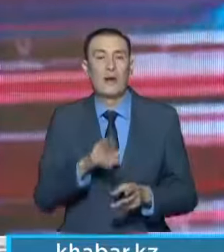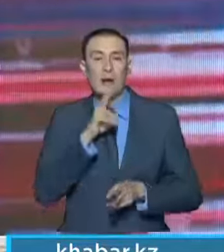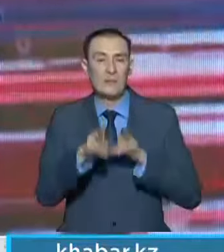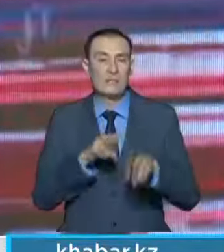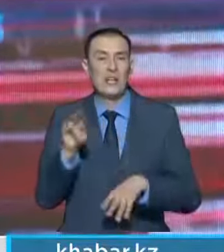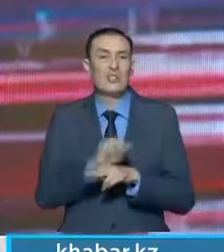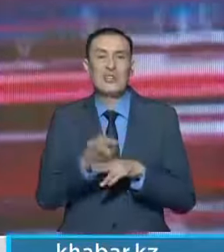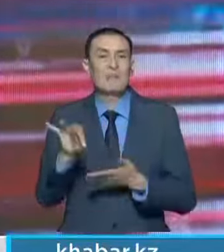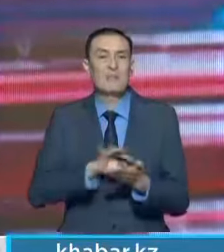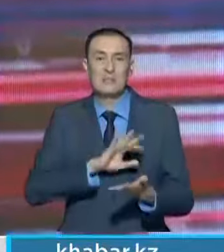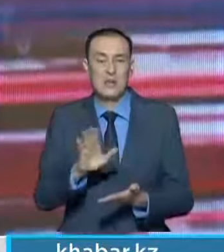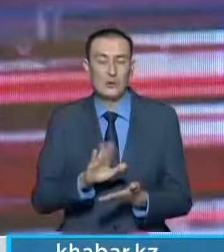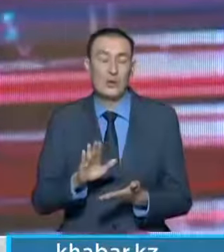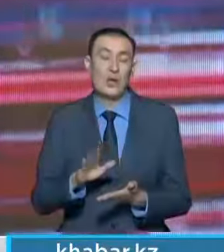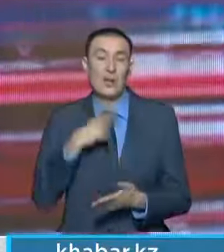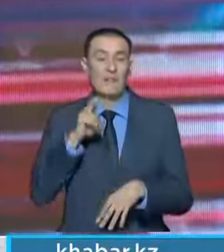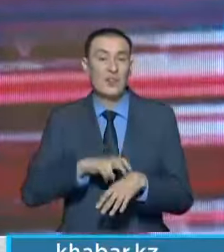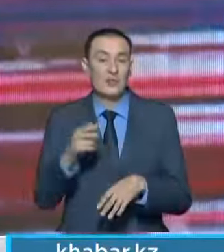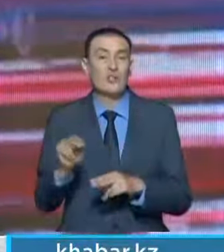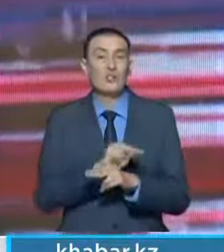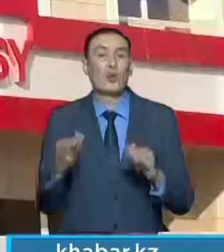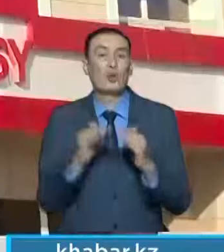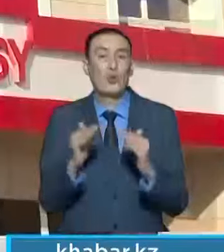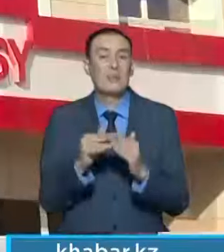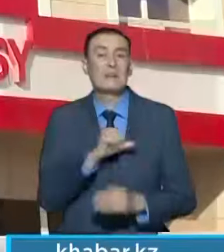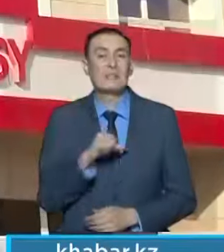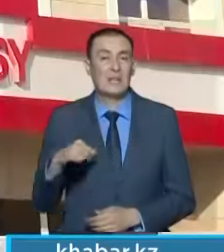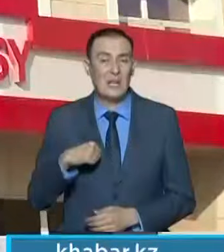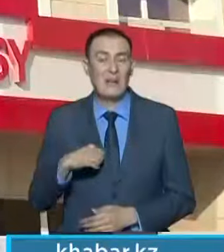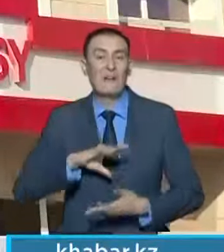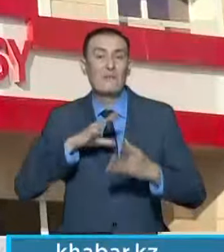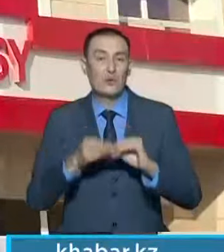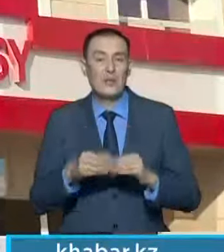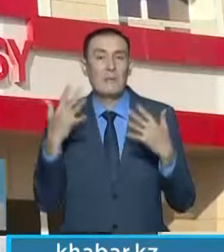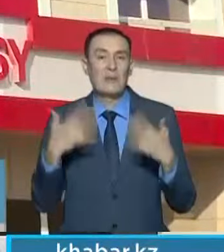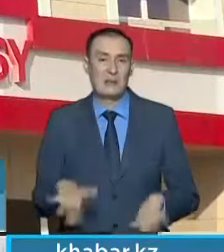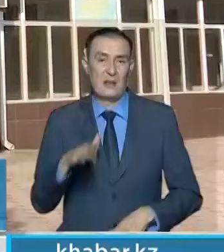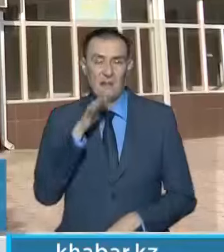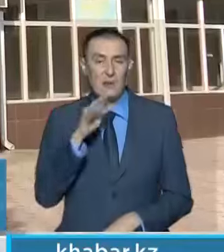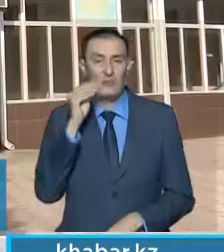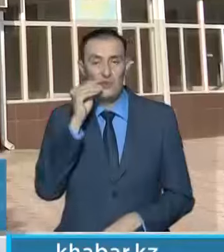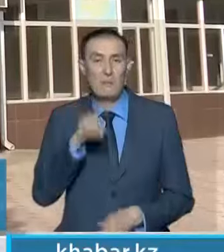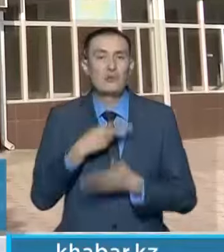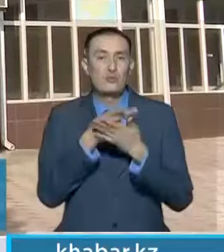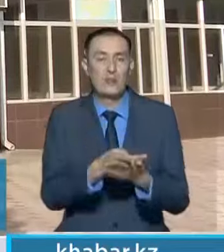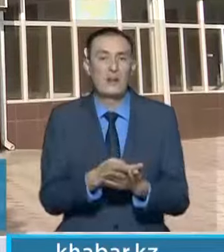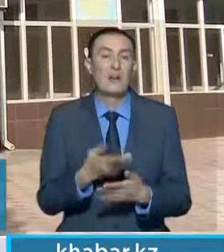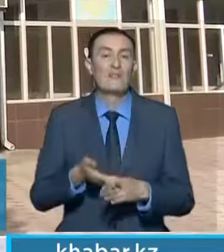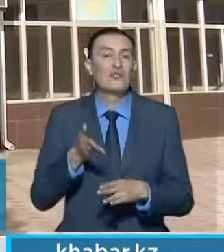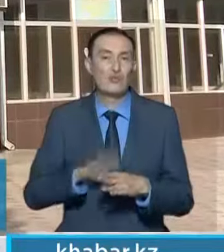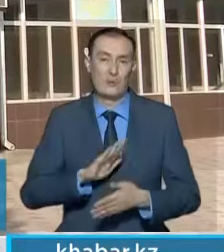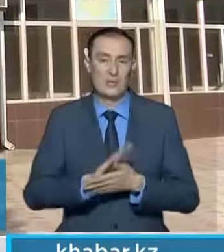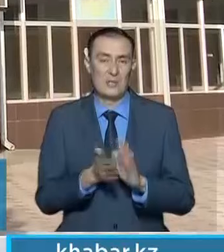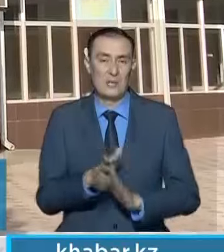за лечением не сразу. Как утверждают врачи, он лечился дома самостоятельно. В итоге было потеряно время, и мужчина поступил в больницу в